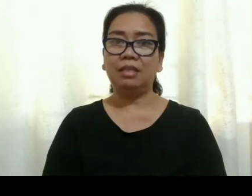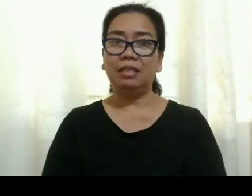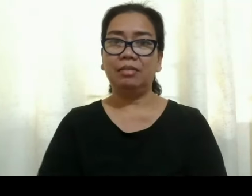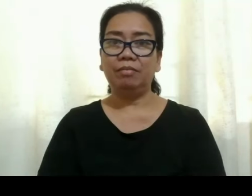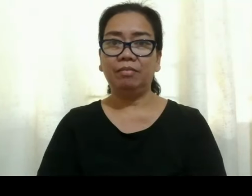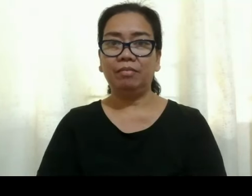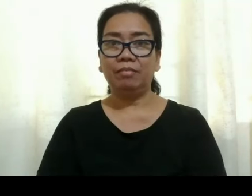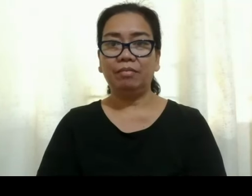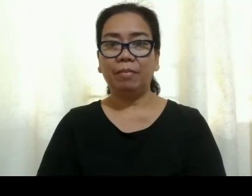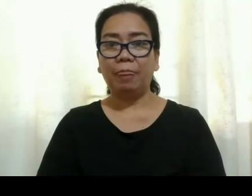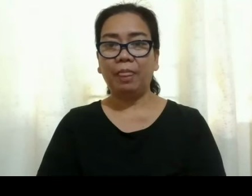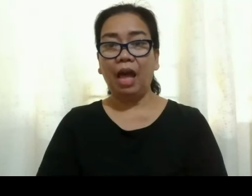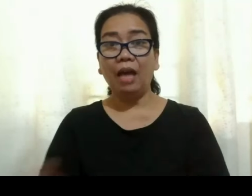batas.